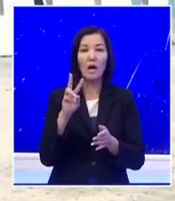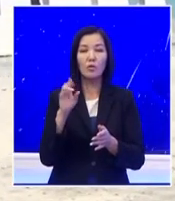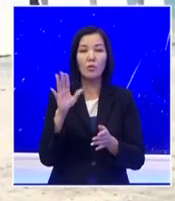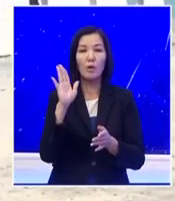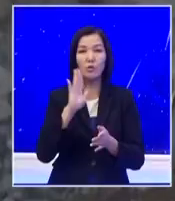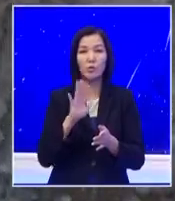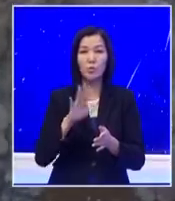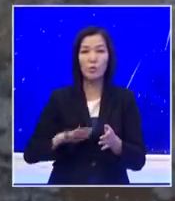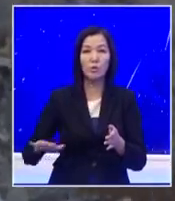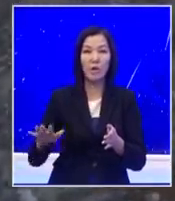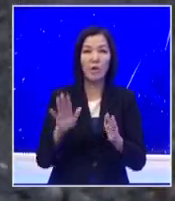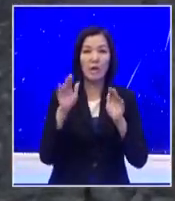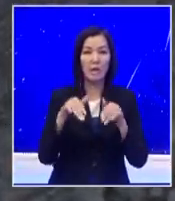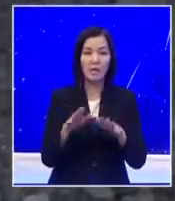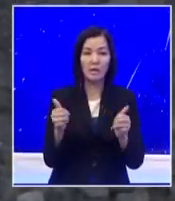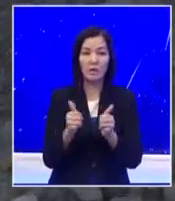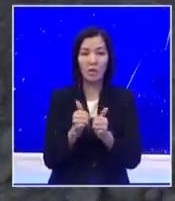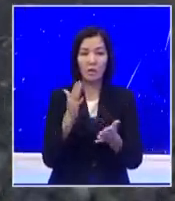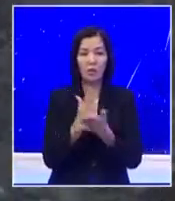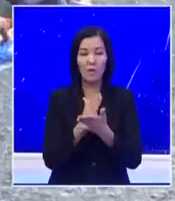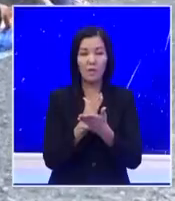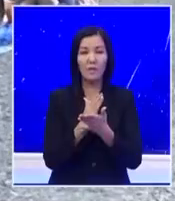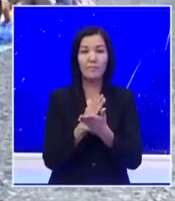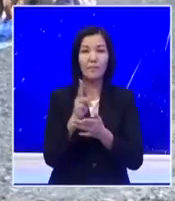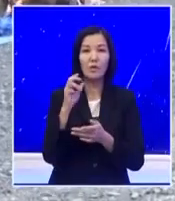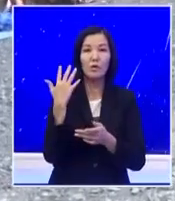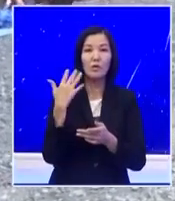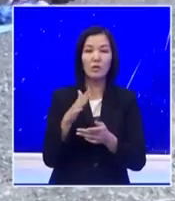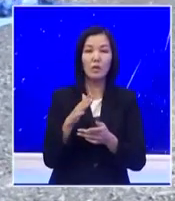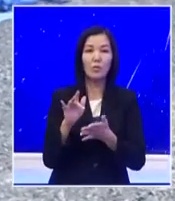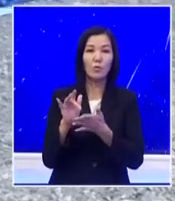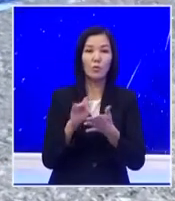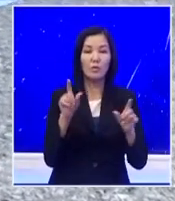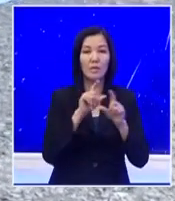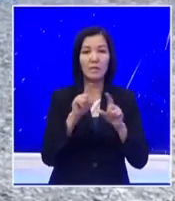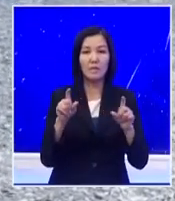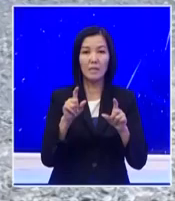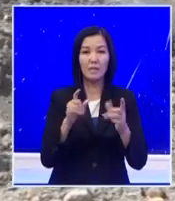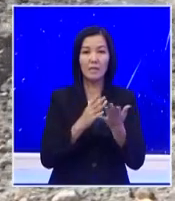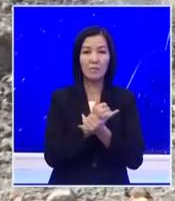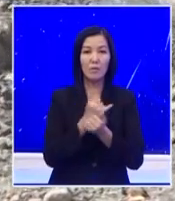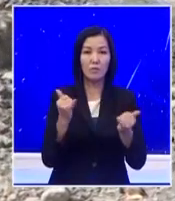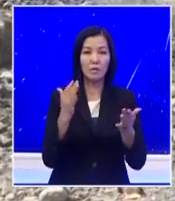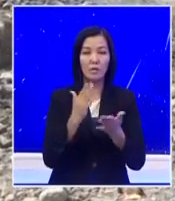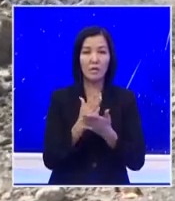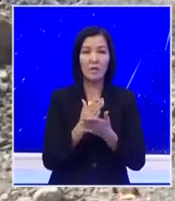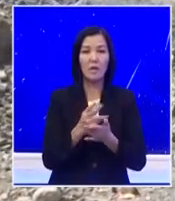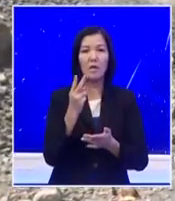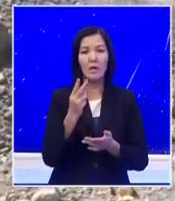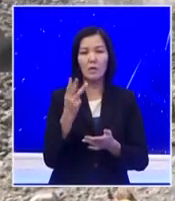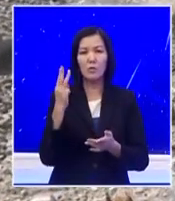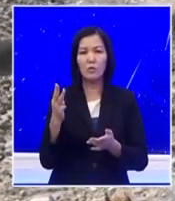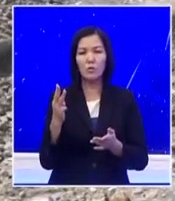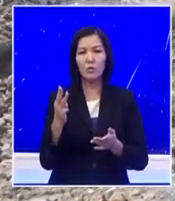жағалаулардағы демалыс орындарында орнатылды. Бұл аумақта 250-ге тарта туристік нысан жұмыс істейді. Екі мешек, үш мешек